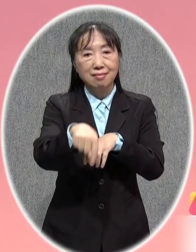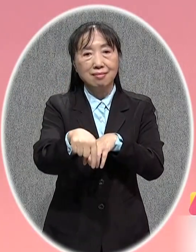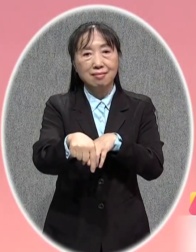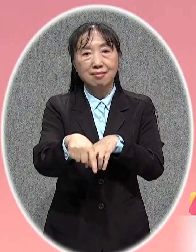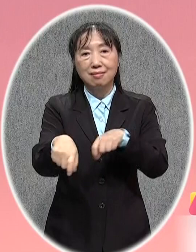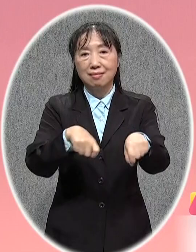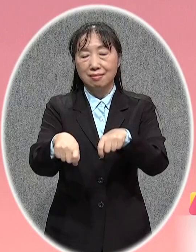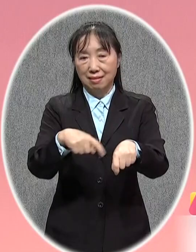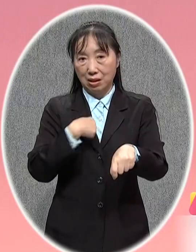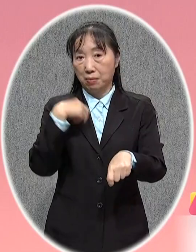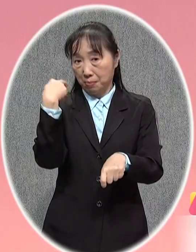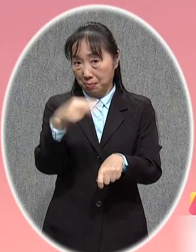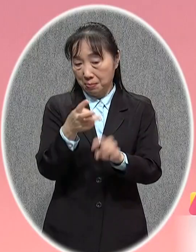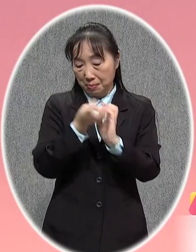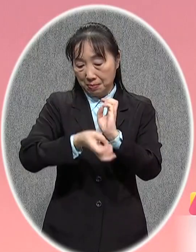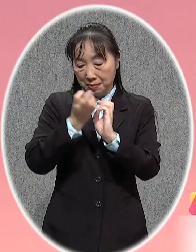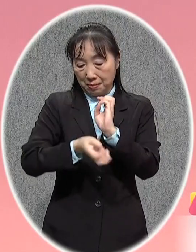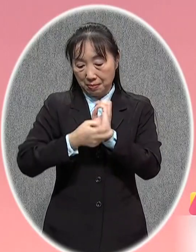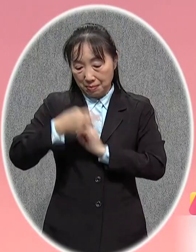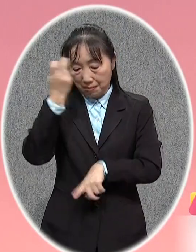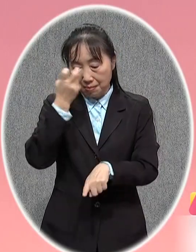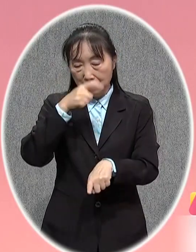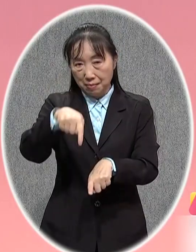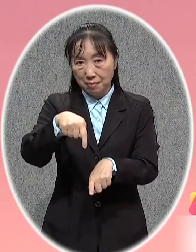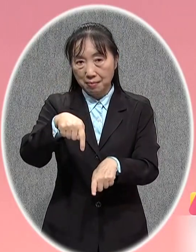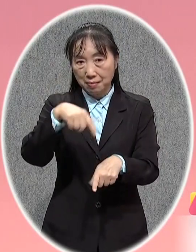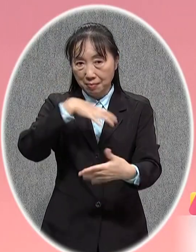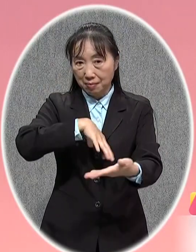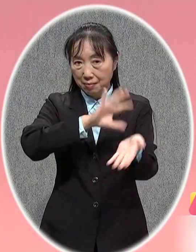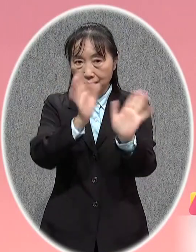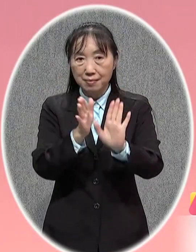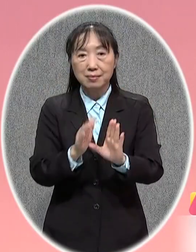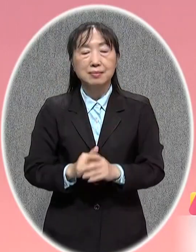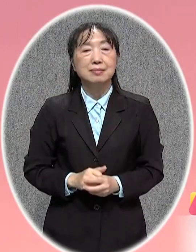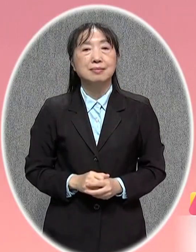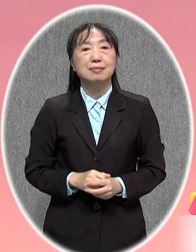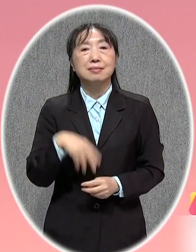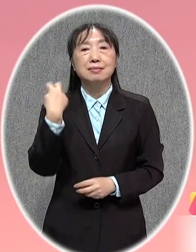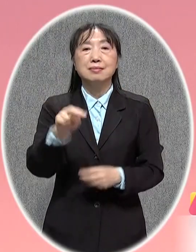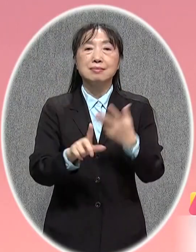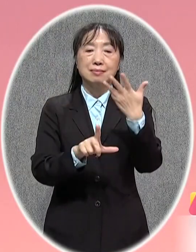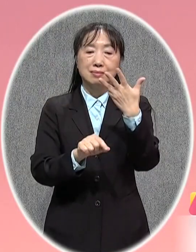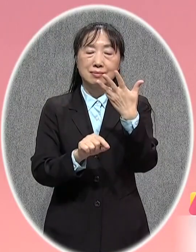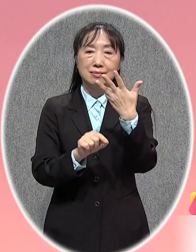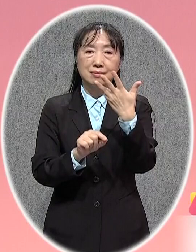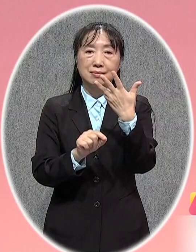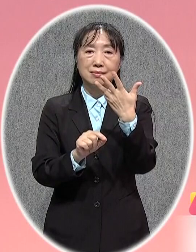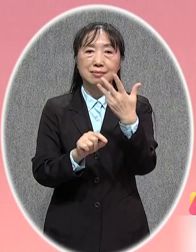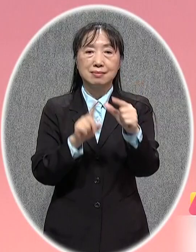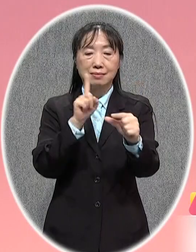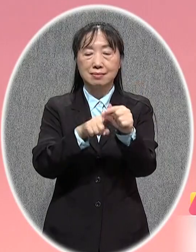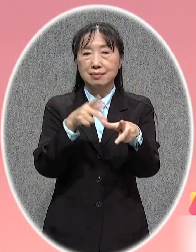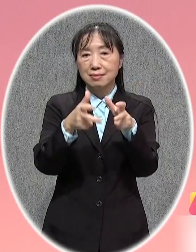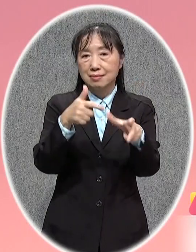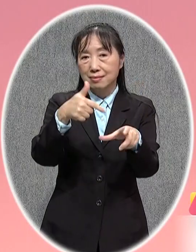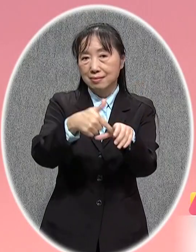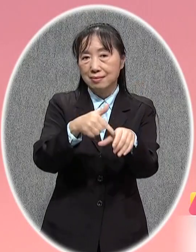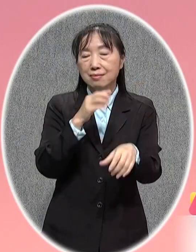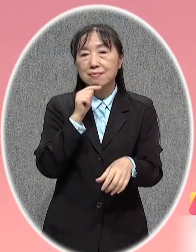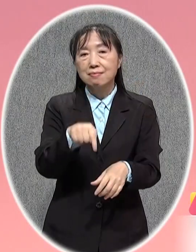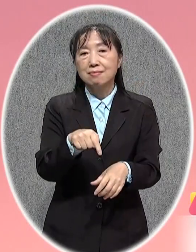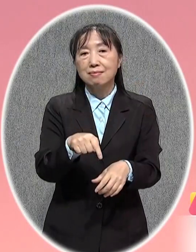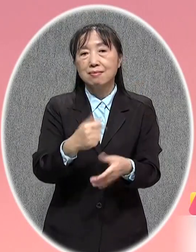我详细的去检视了它实质的内容，以及8月份中油